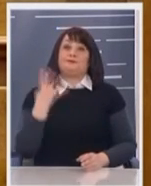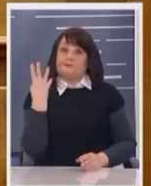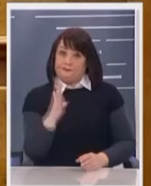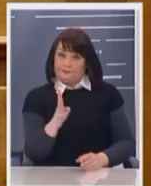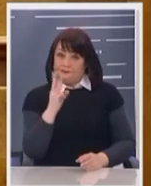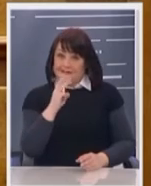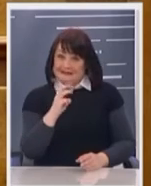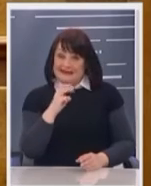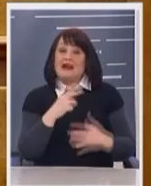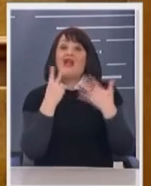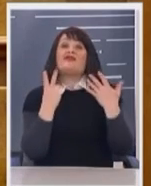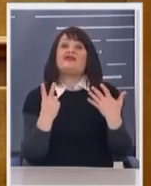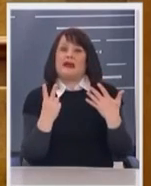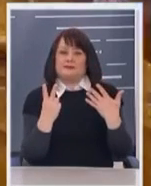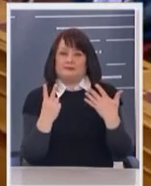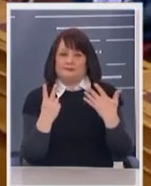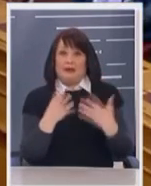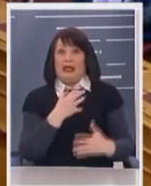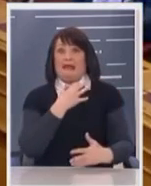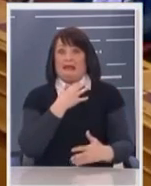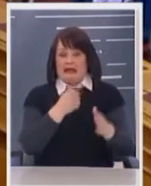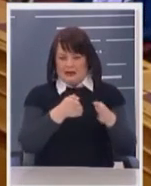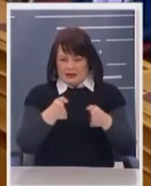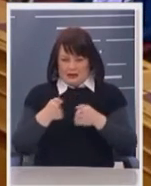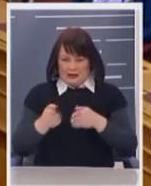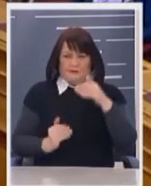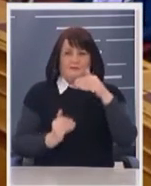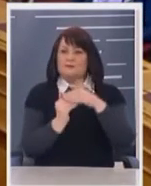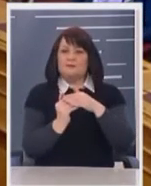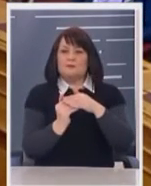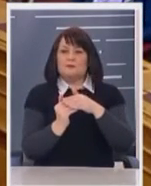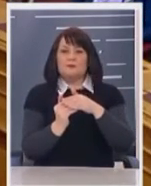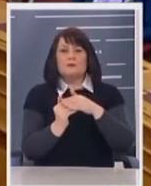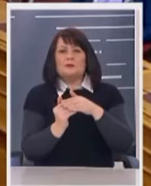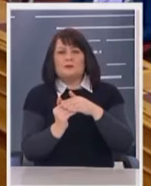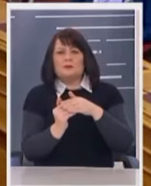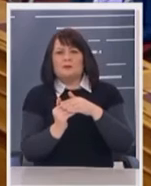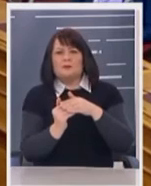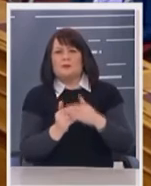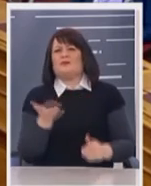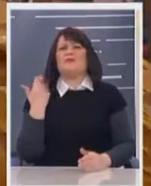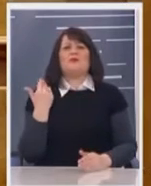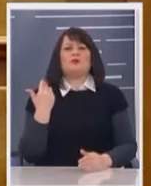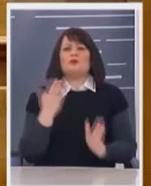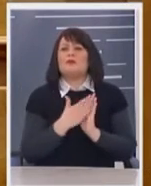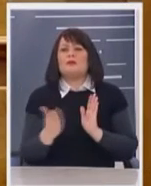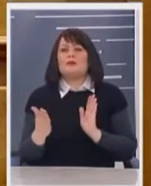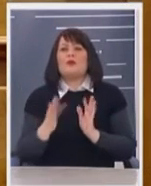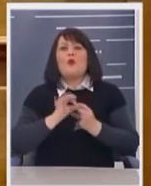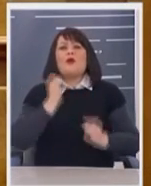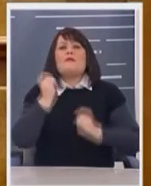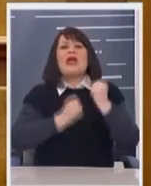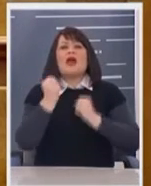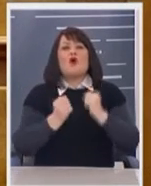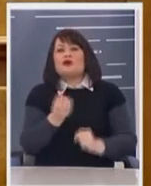Ξέρετε, ο μεγαλύτερος αριθμός κλινών σε μονάδες εντατικής θεραπείας που λειτουργήσε ποτέ στη χώρα μας ήταν την περίοδο των Ολυμπιακών